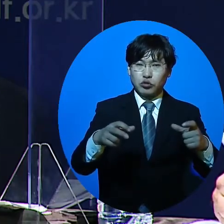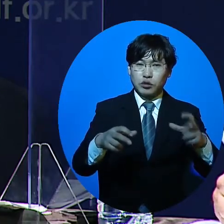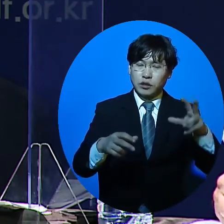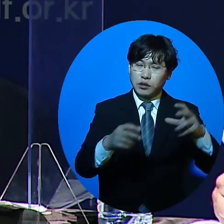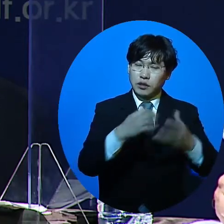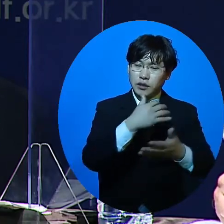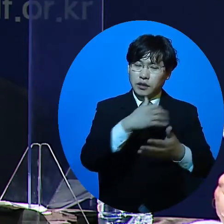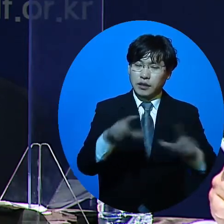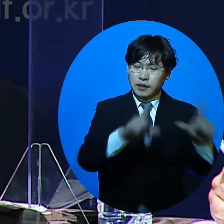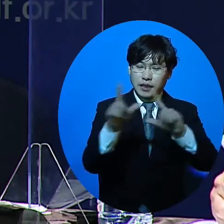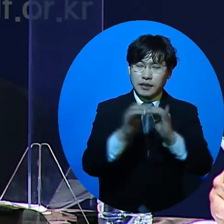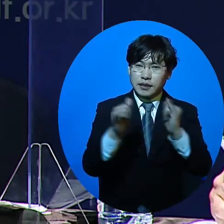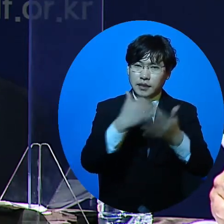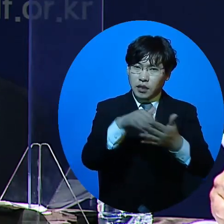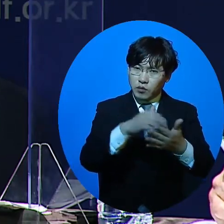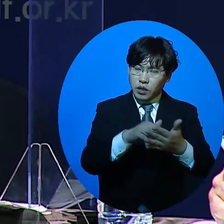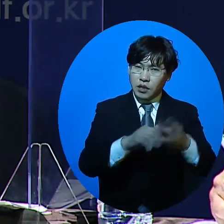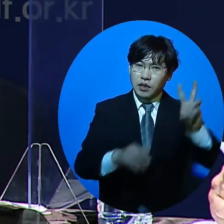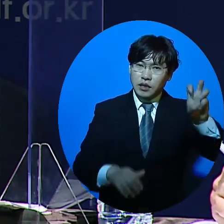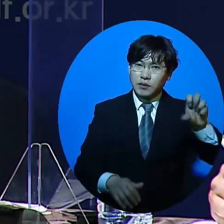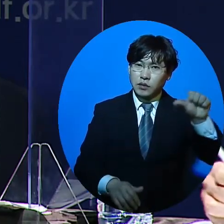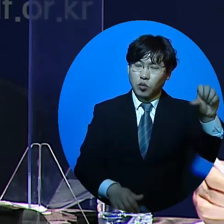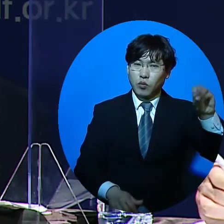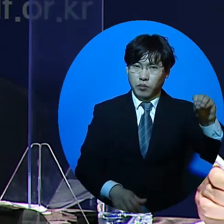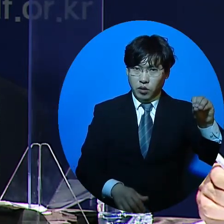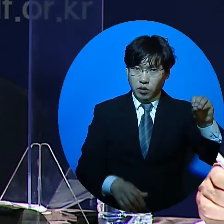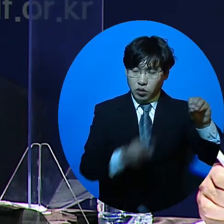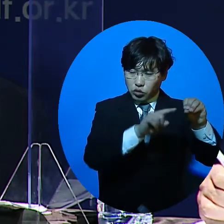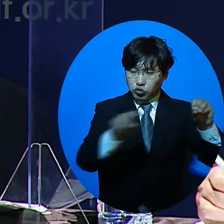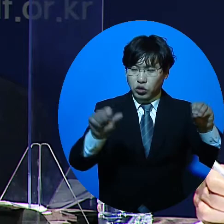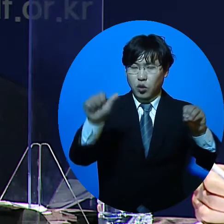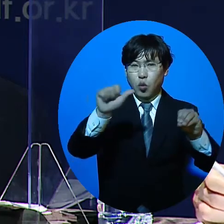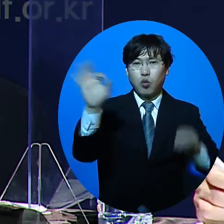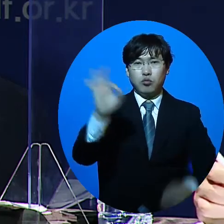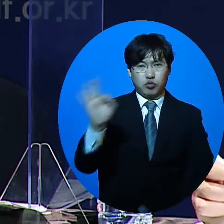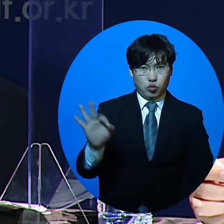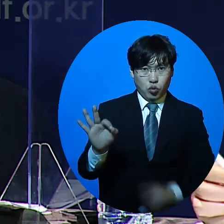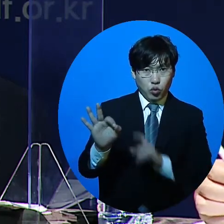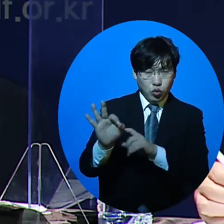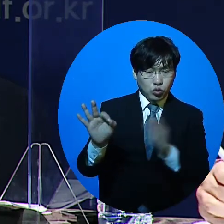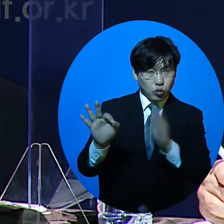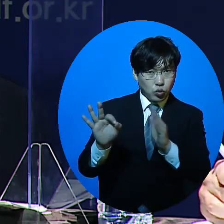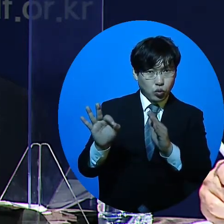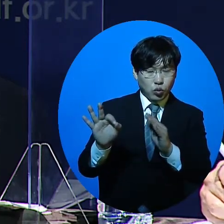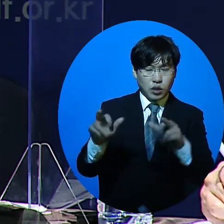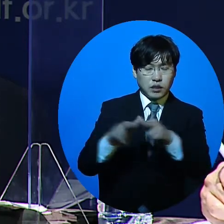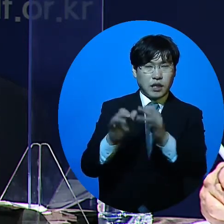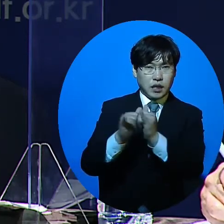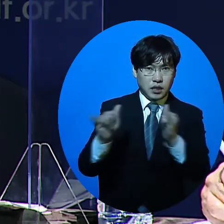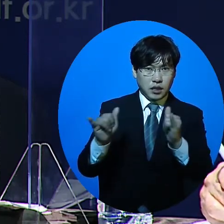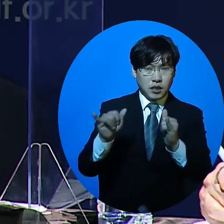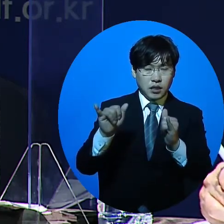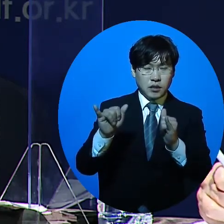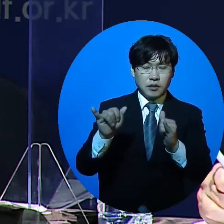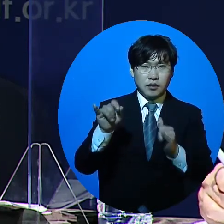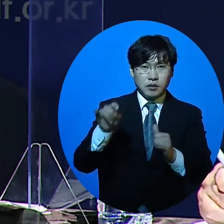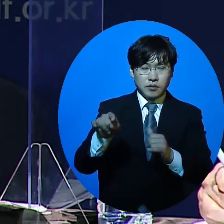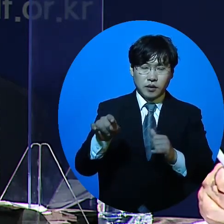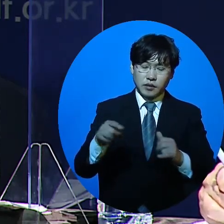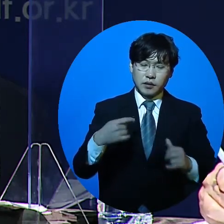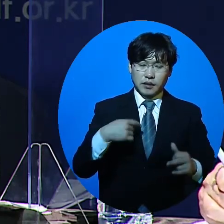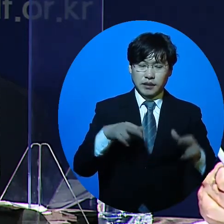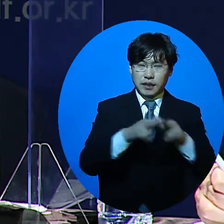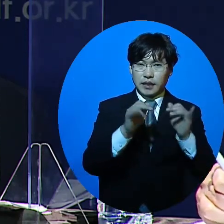중에 5% 정도의 장애인이 있는데, 그 중에 사실상 장애인 체육회